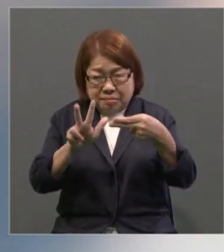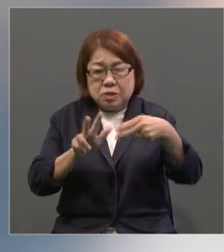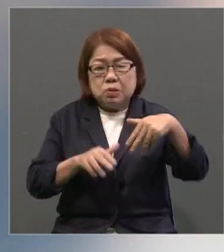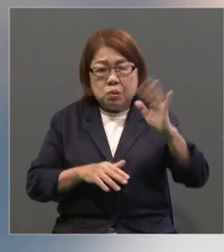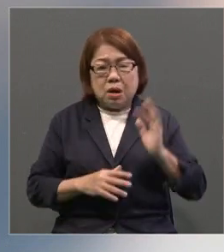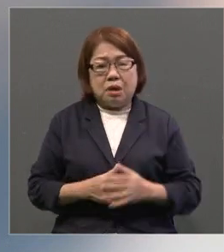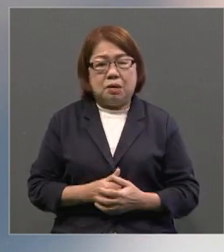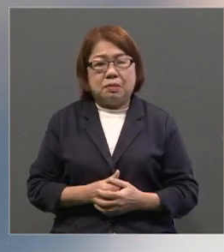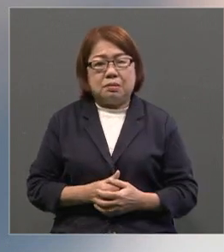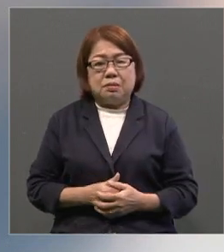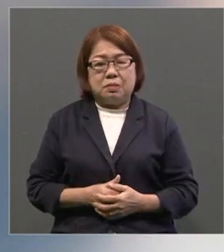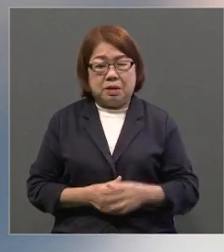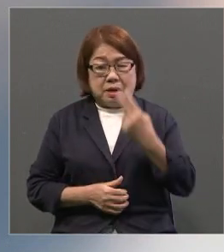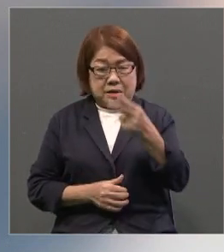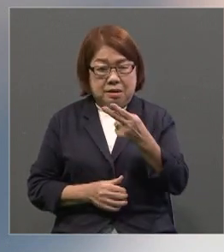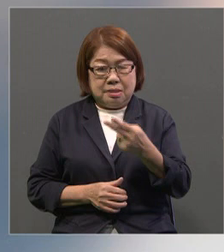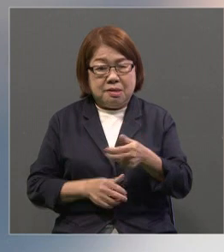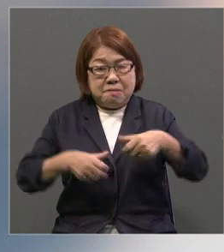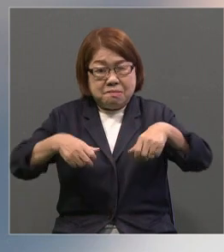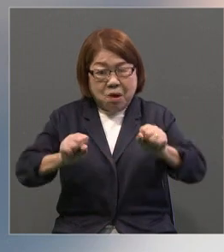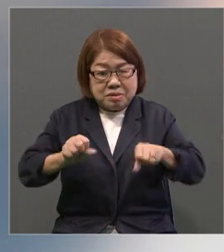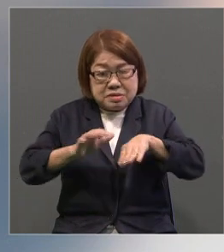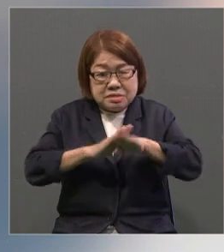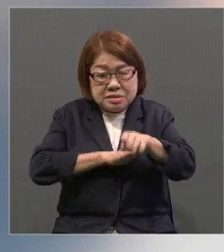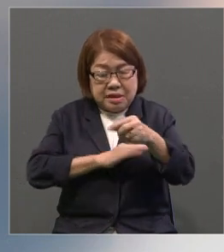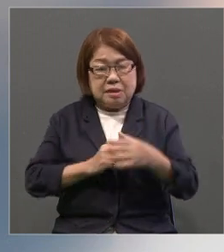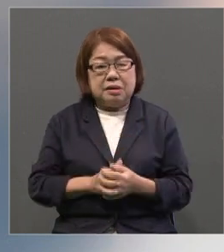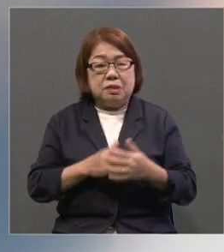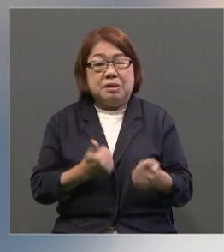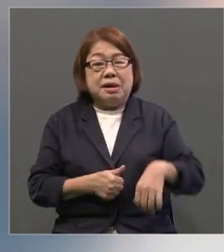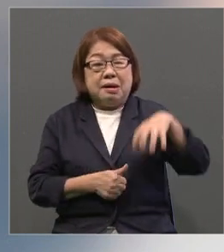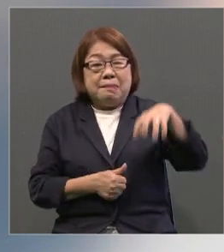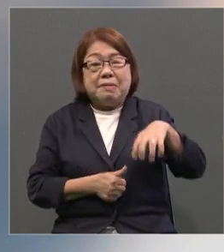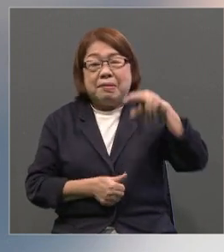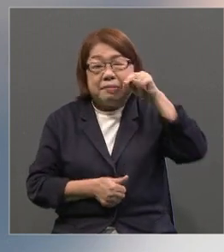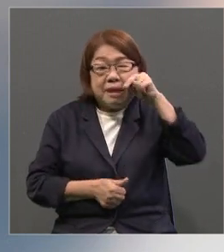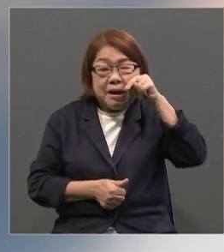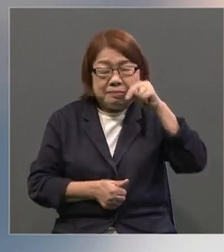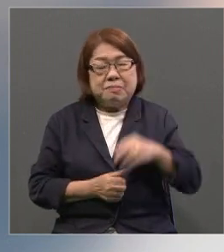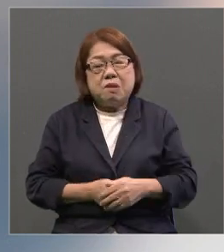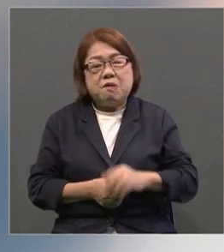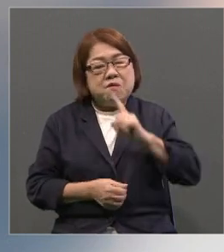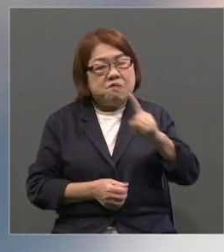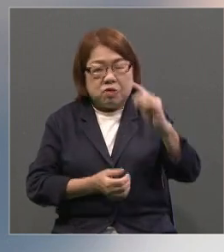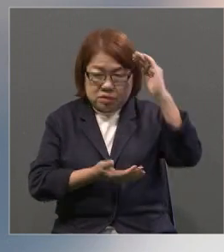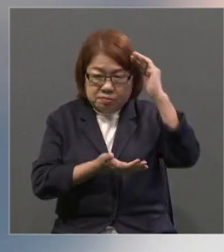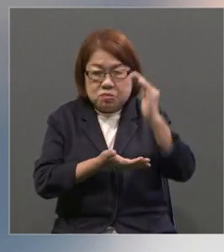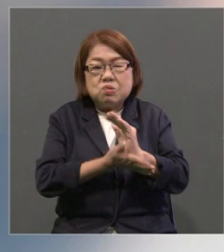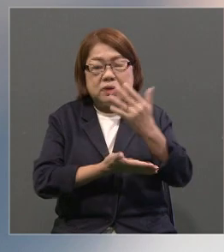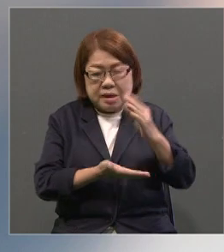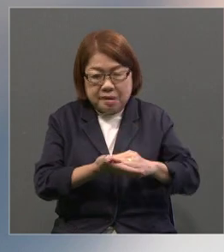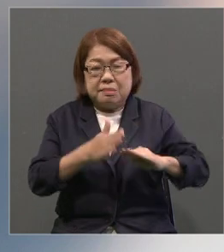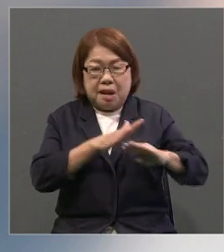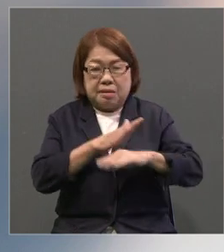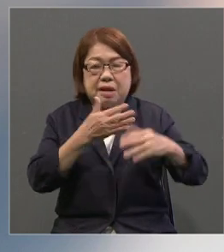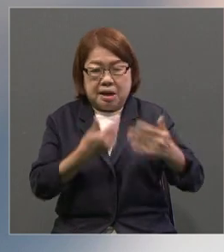บาทในภาพที่เขาจับไปได้เบื้องต้นเนี่ยทางการประปาส่วนภูมิภาคก็เข้าไปแจ้งความกับตำรวจเพื่อจะดำเนินคดี